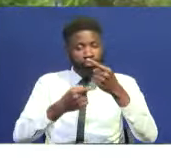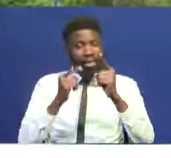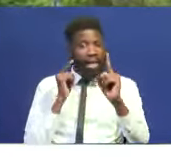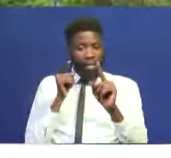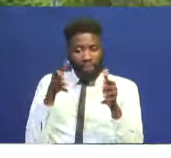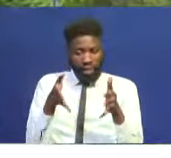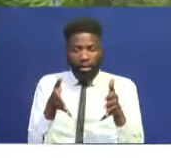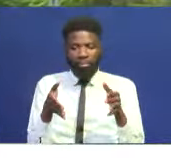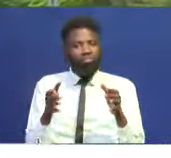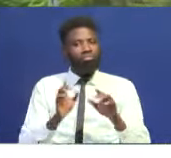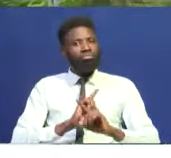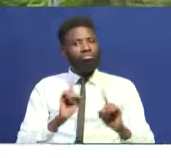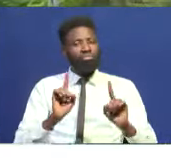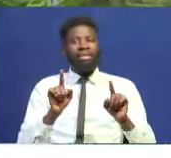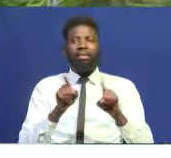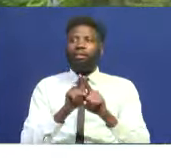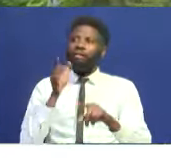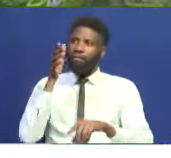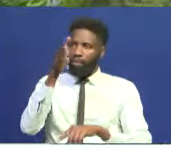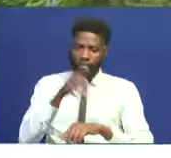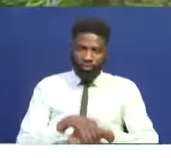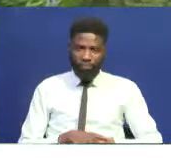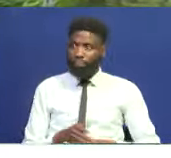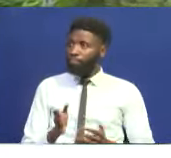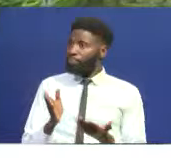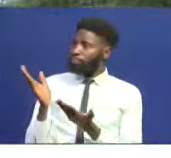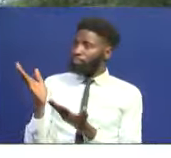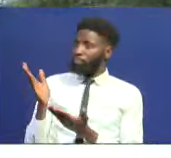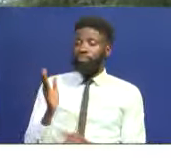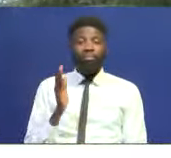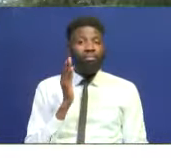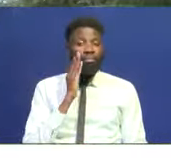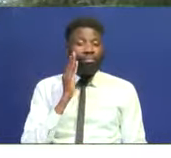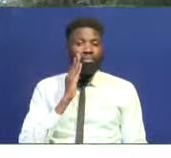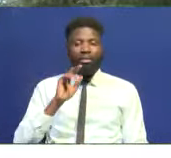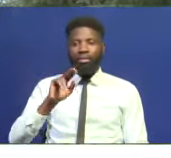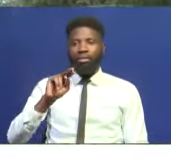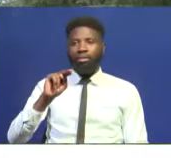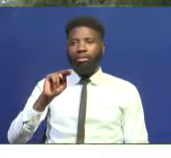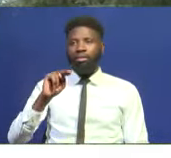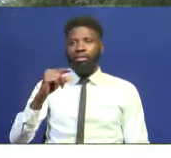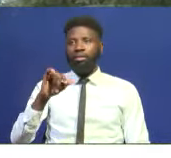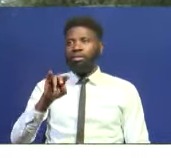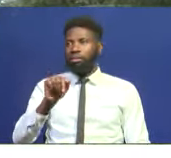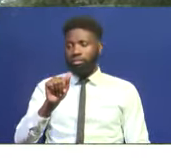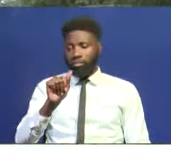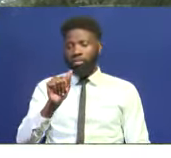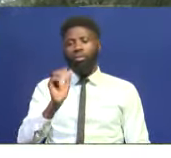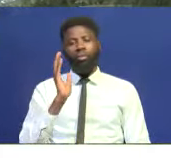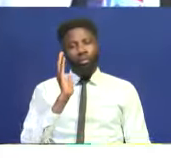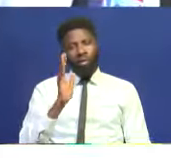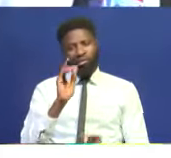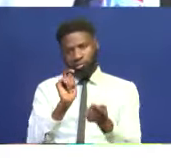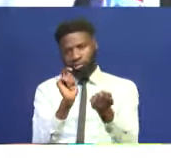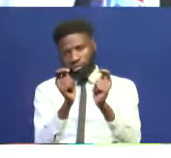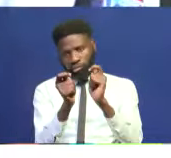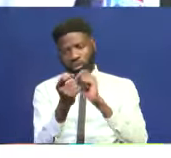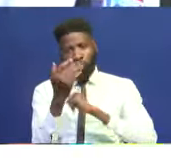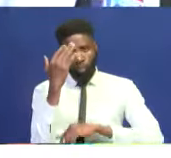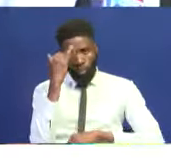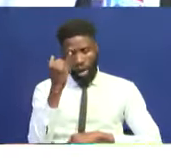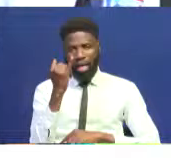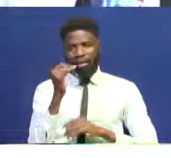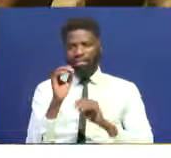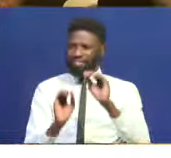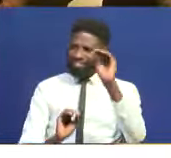mwishowe, ufuo wa Mama Ngina mjini Mombasa unatarajiwa kupata sura mpya kupitia maandalizi ya shughuli za kijamii kwa lengo la